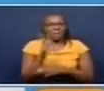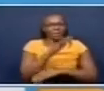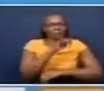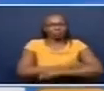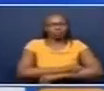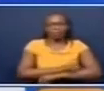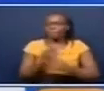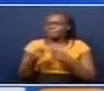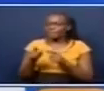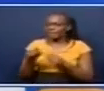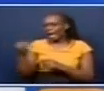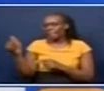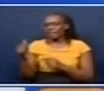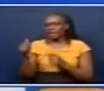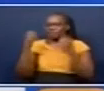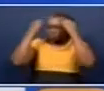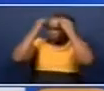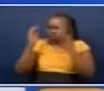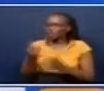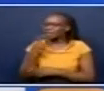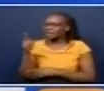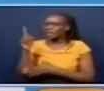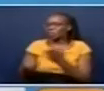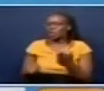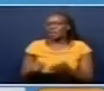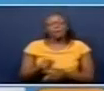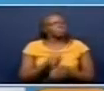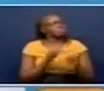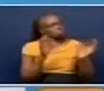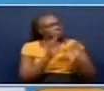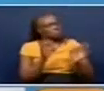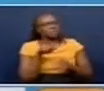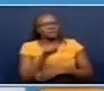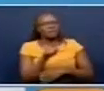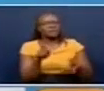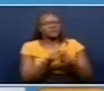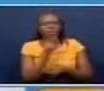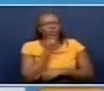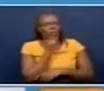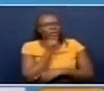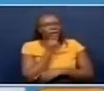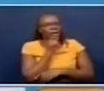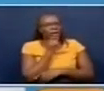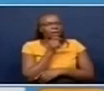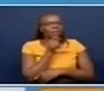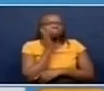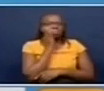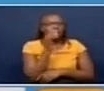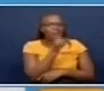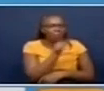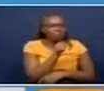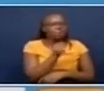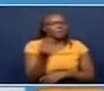walikuwa wanakuambia nini, wanafunzi wadogo wadogo? Hao walikuwa wanashindwa, susuni nini, unatafuta nini, unakuja